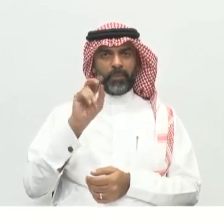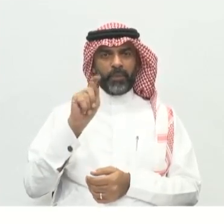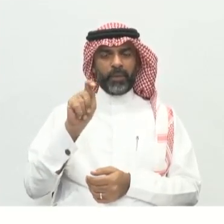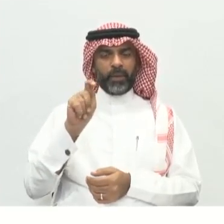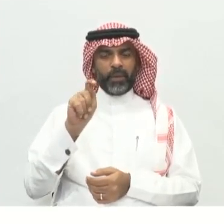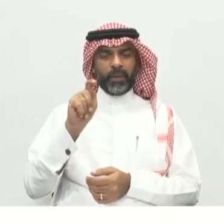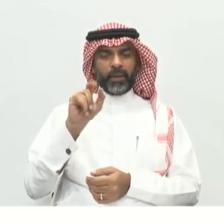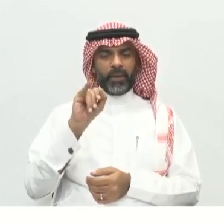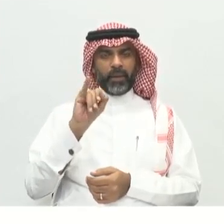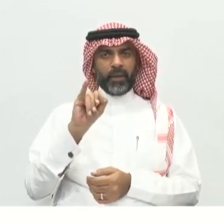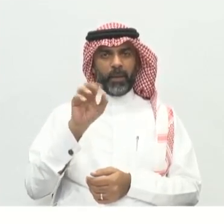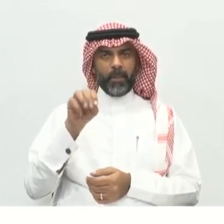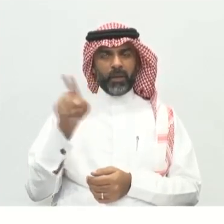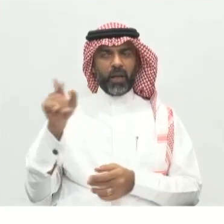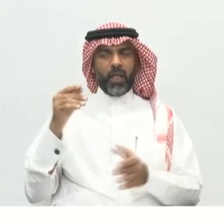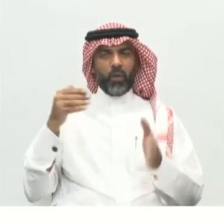الى الحل